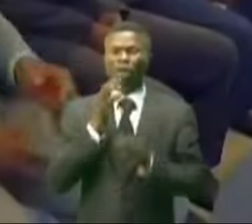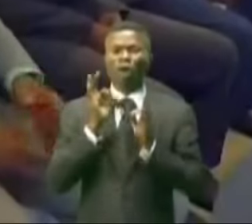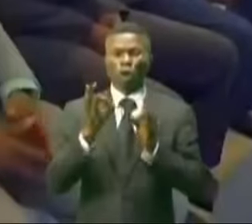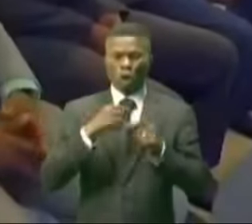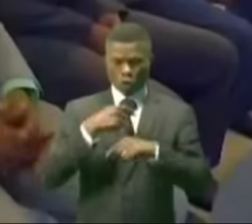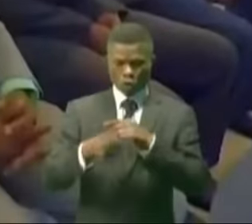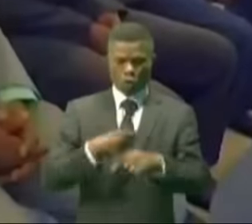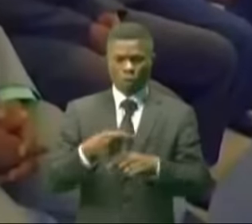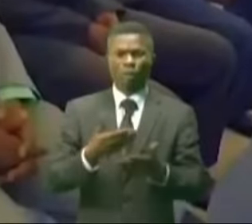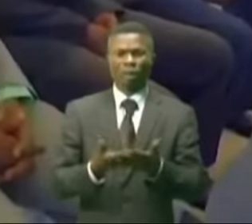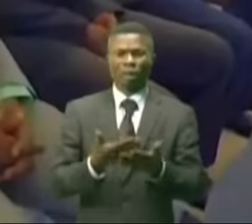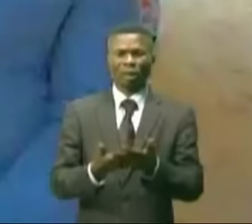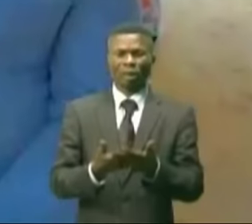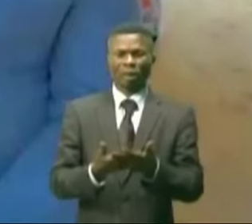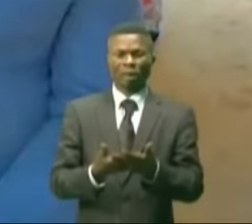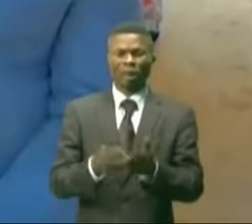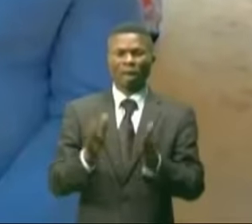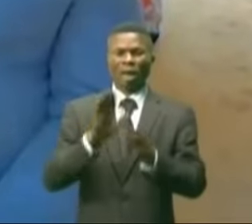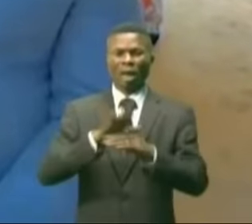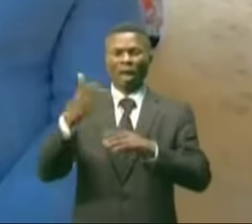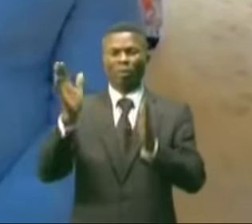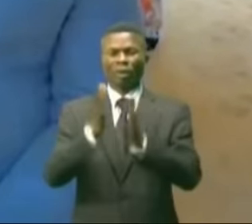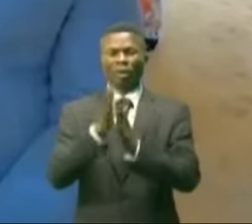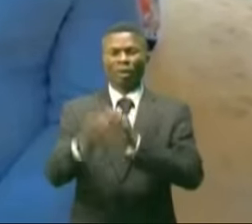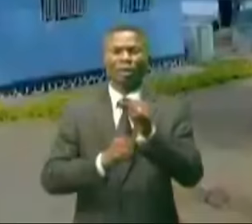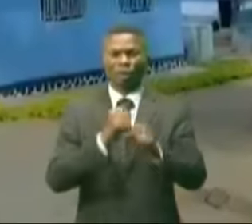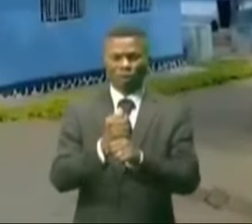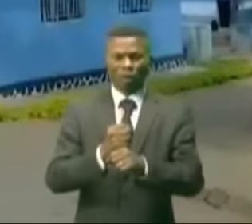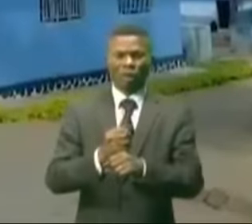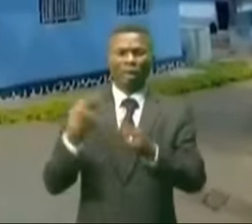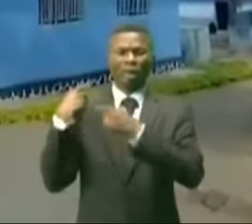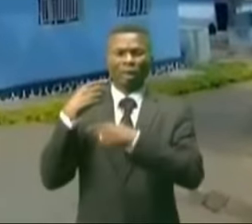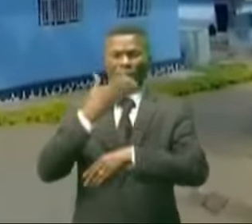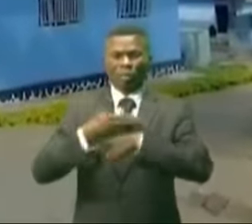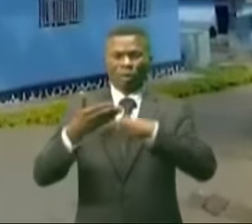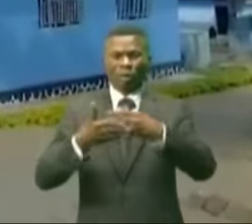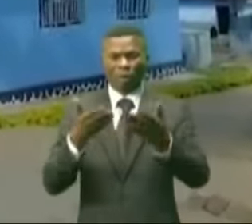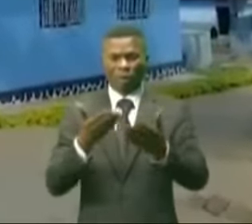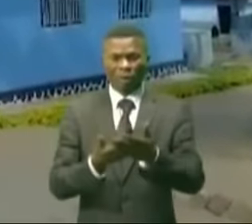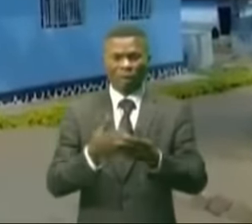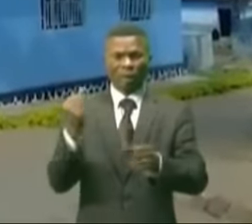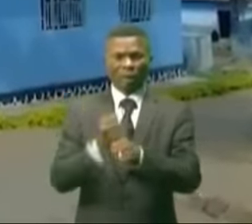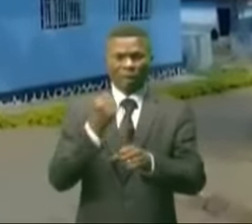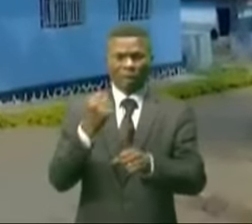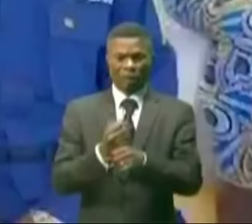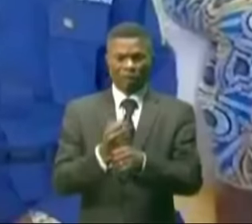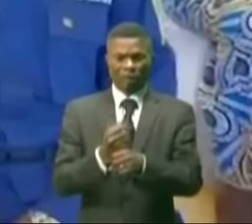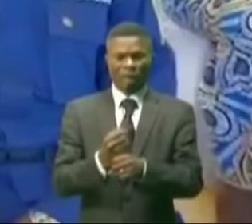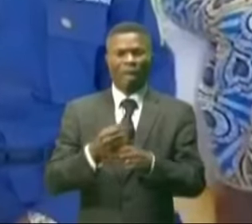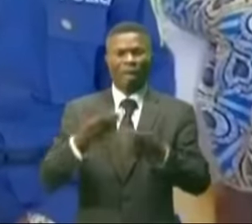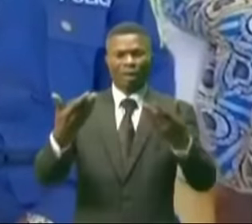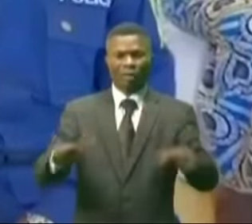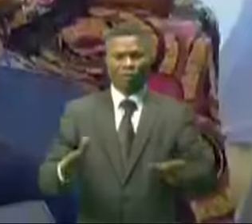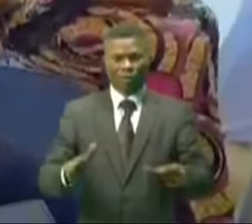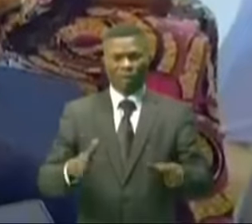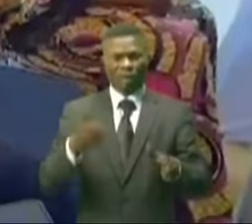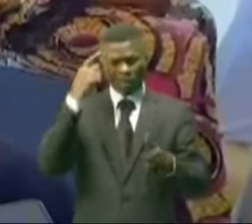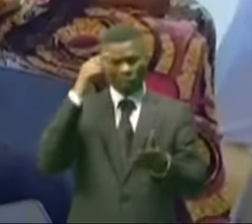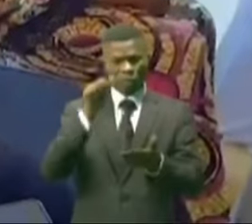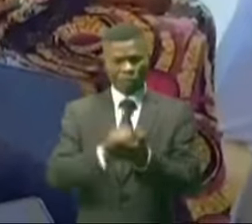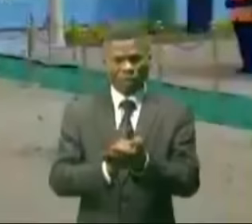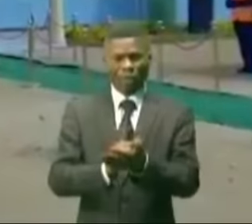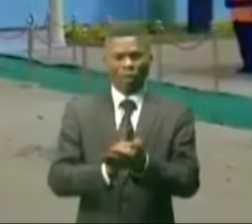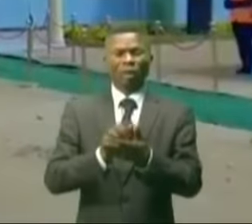s'est réécrite 10 ans après le début de sa construction. Finalement, les travaux se sont achevés à cette période de l'état